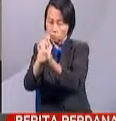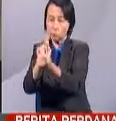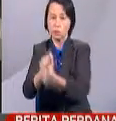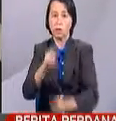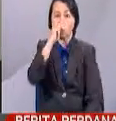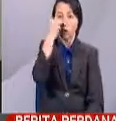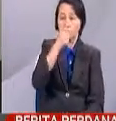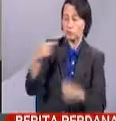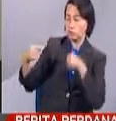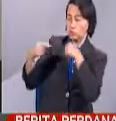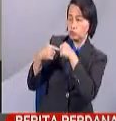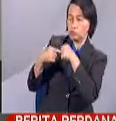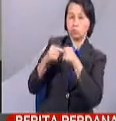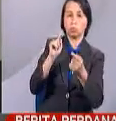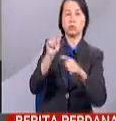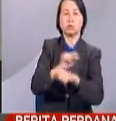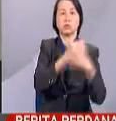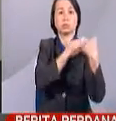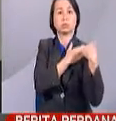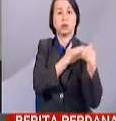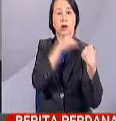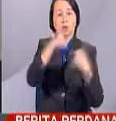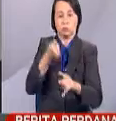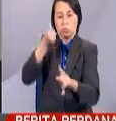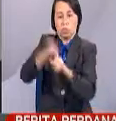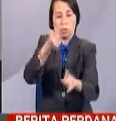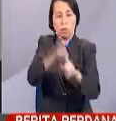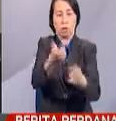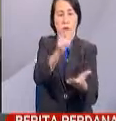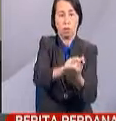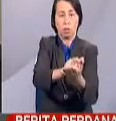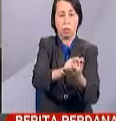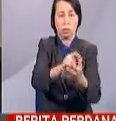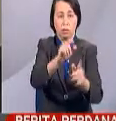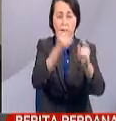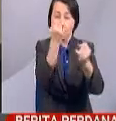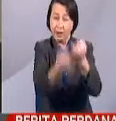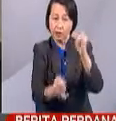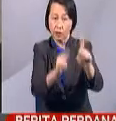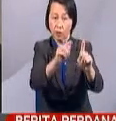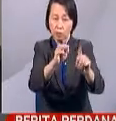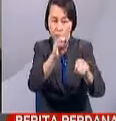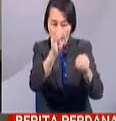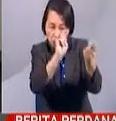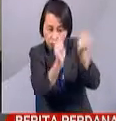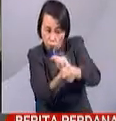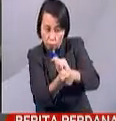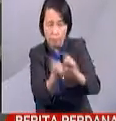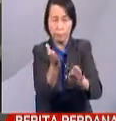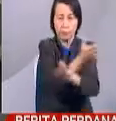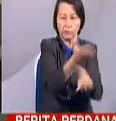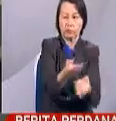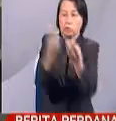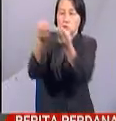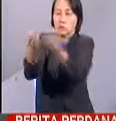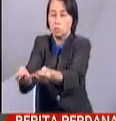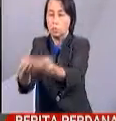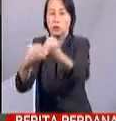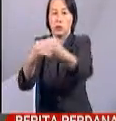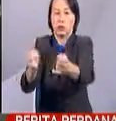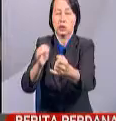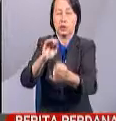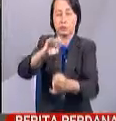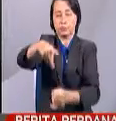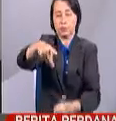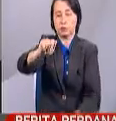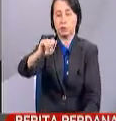Seri Najib dituduh menggunakan jawatannya untuk mengarahkan laporan audit akhir 1mtb diubah sebelum diserahkan kepada jawatankuasa